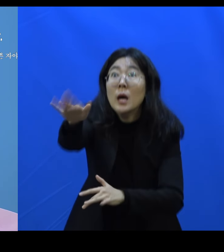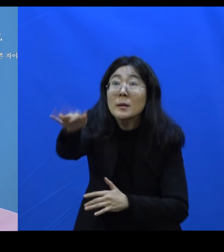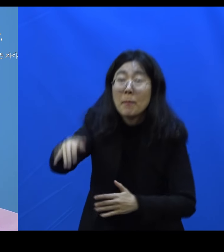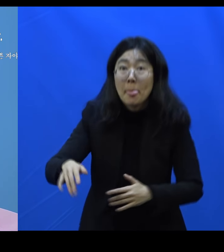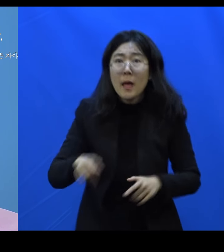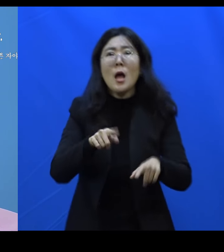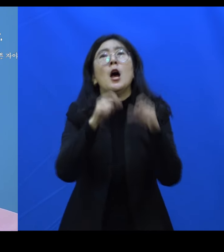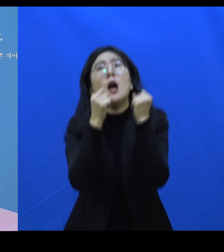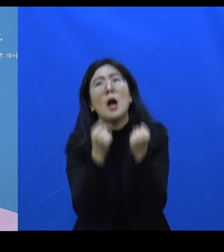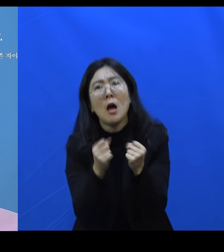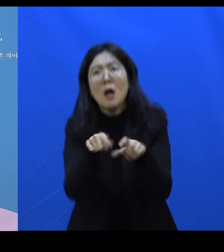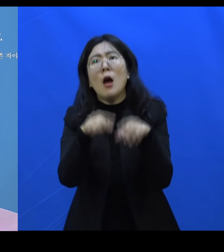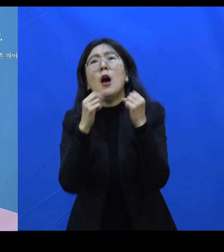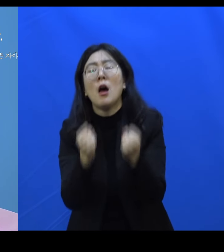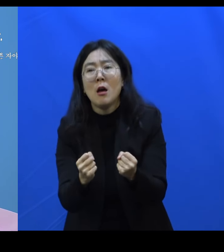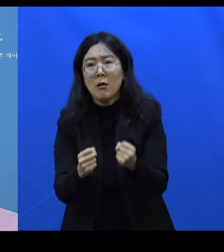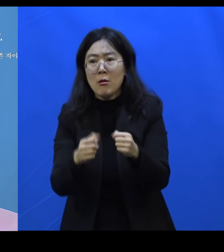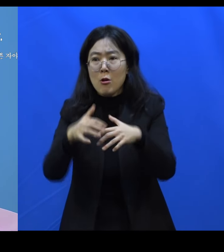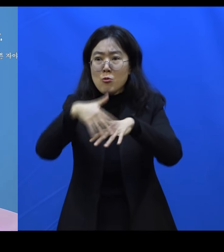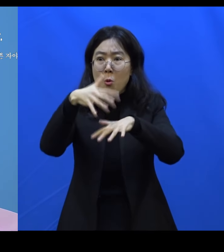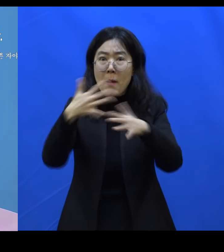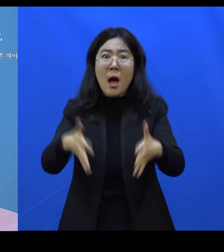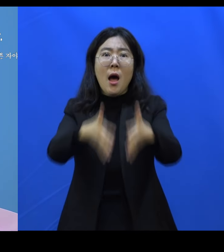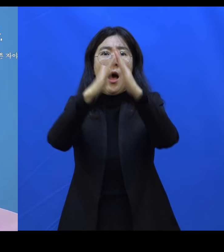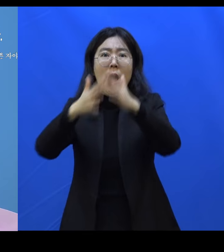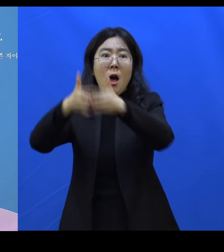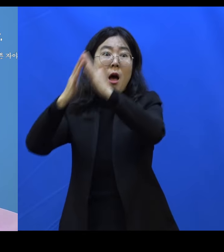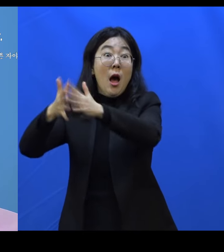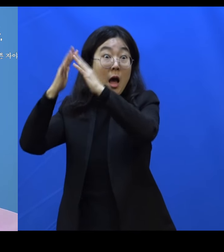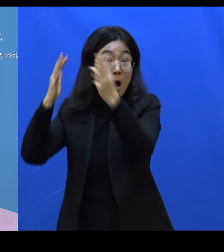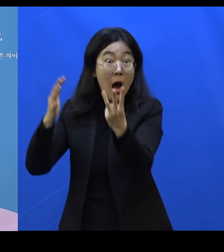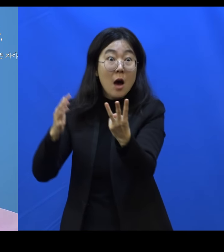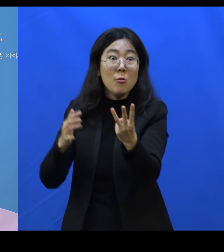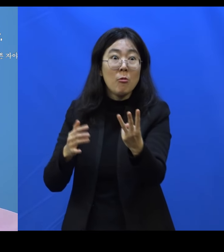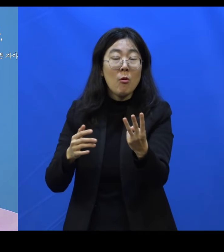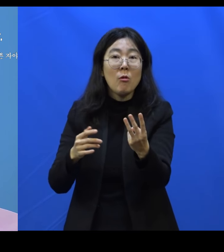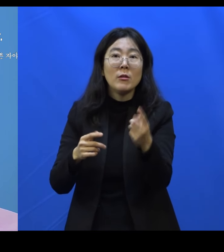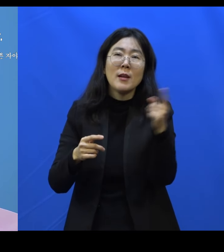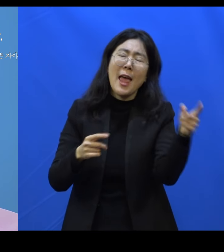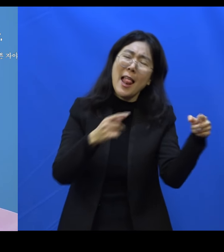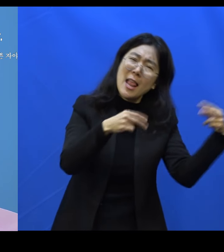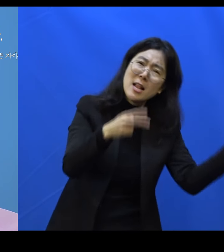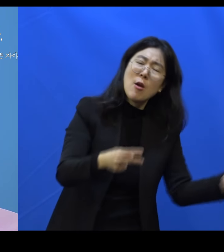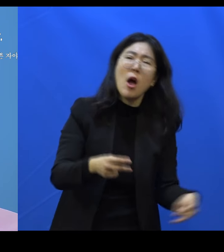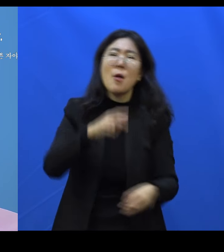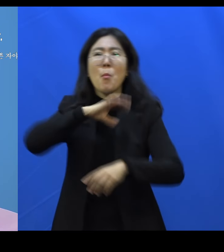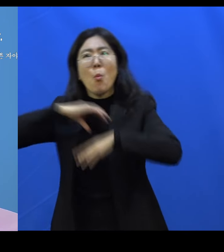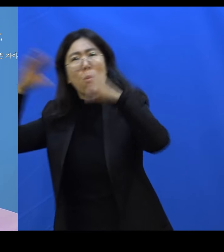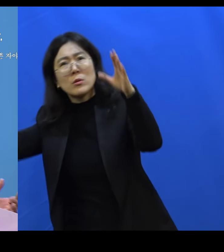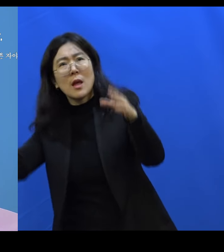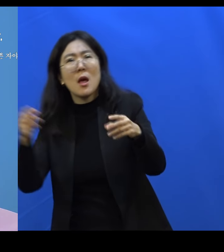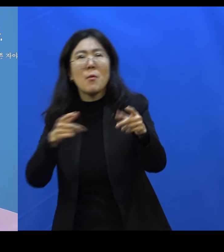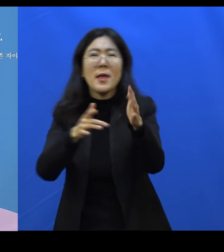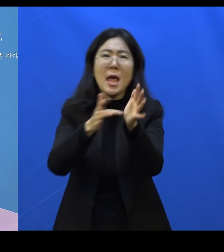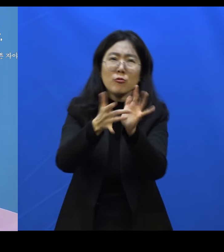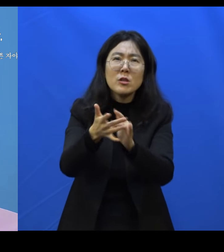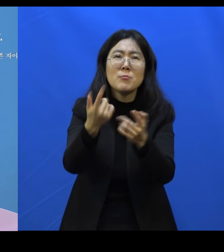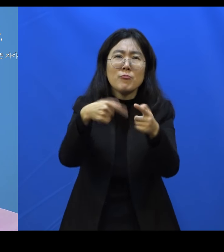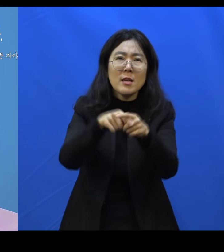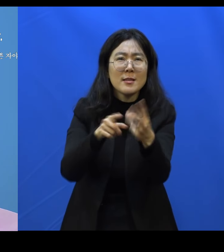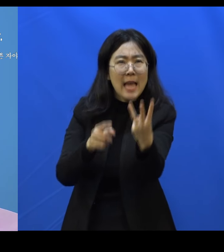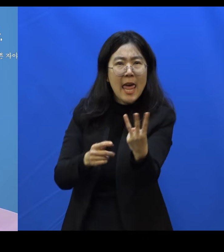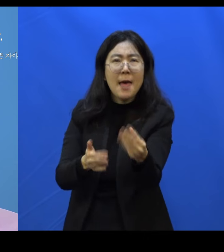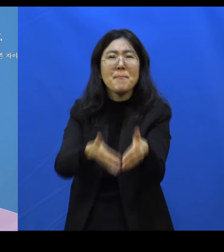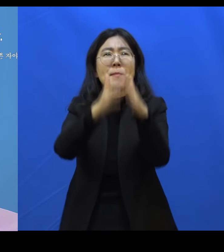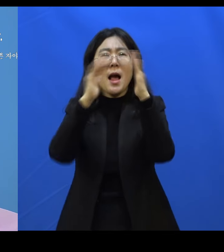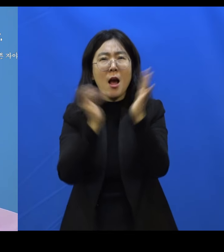예수님, 여기가 좋사오니 초막셋을 짓고 하나는 엘리야, 하나는 모세, 하나는 당신 같이 여기 삽시다.